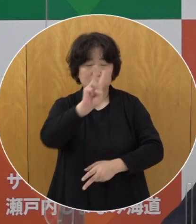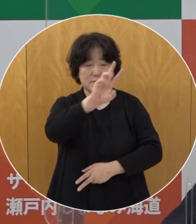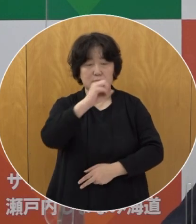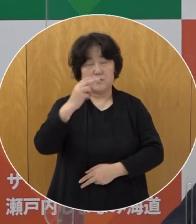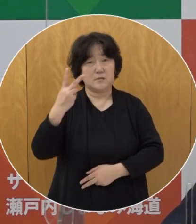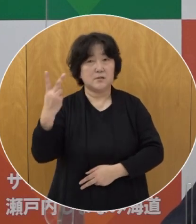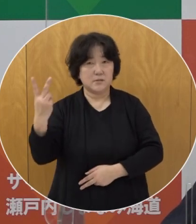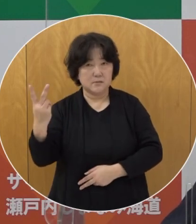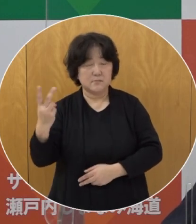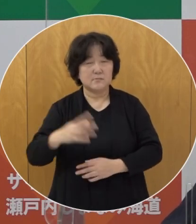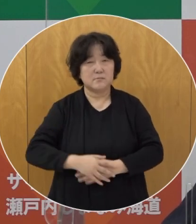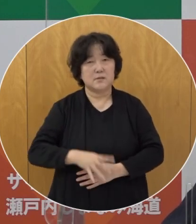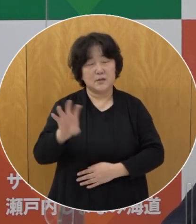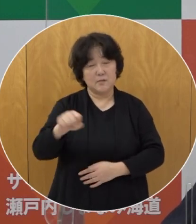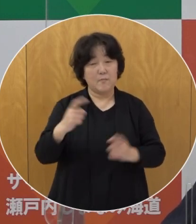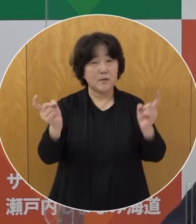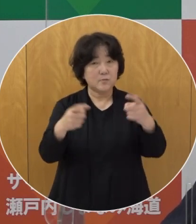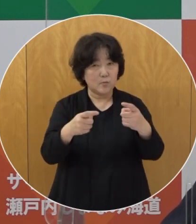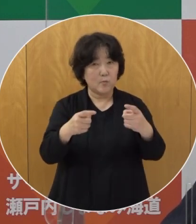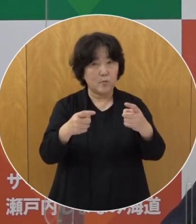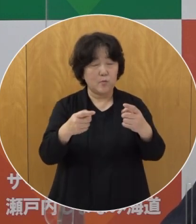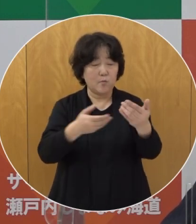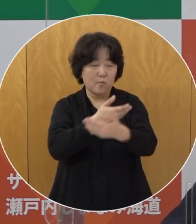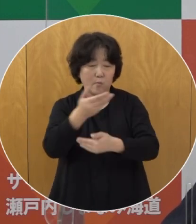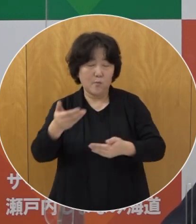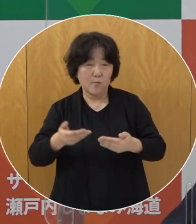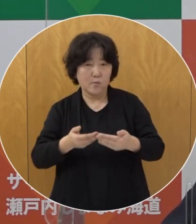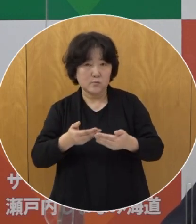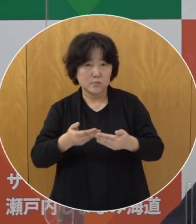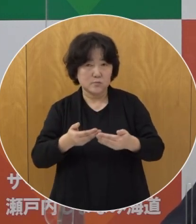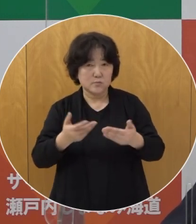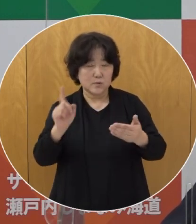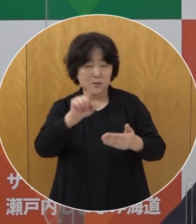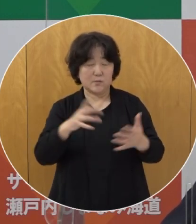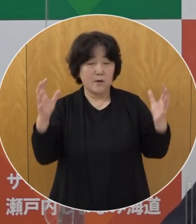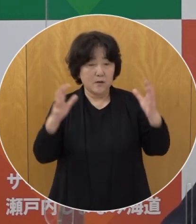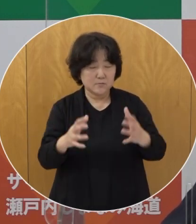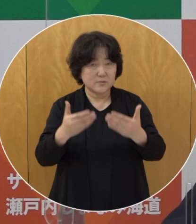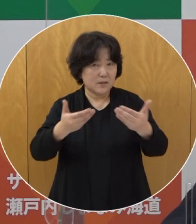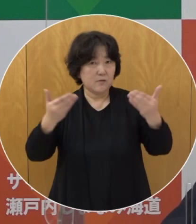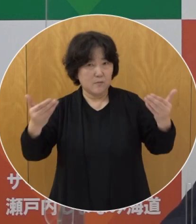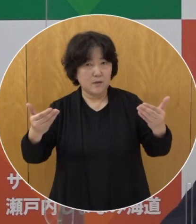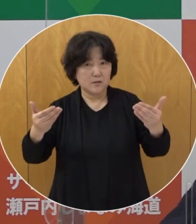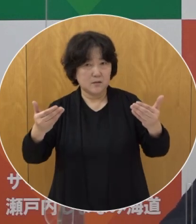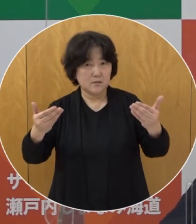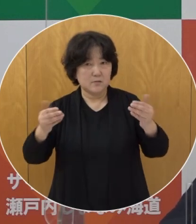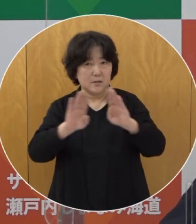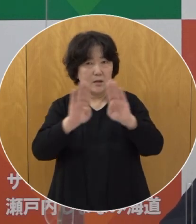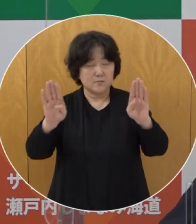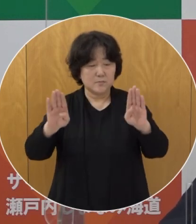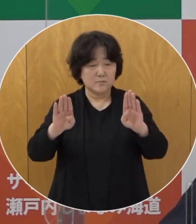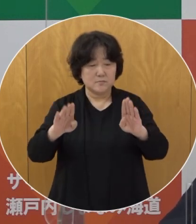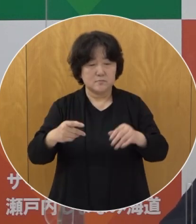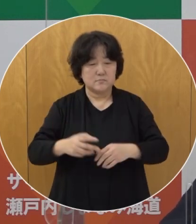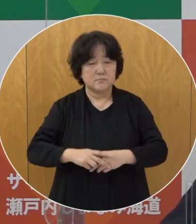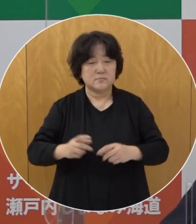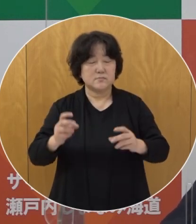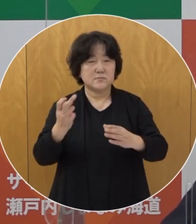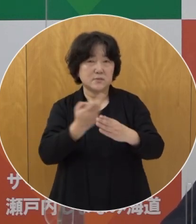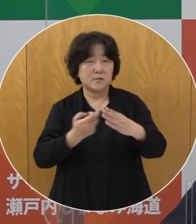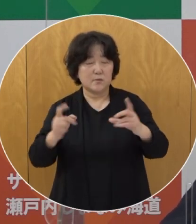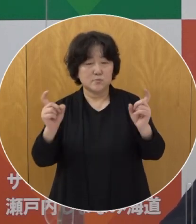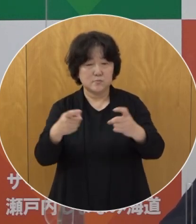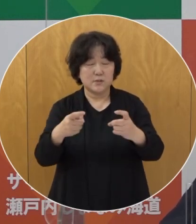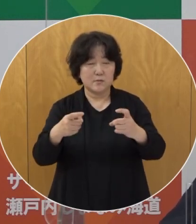2022、今治港を交流とにぎわいの拠点とするべく始まった瀬戸内港マル